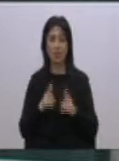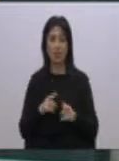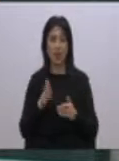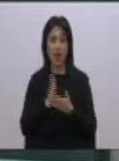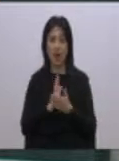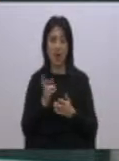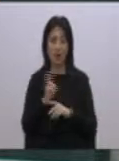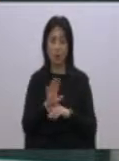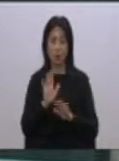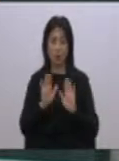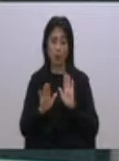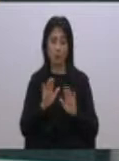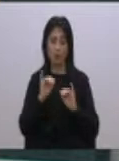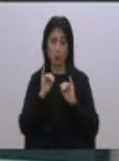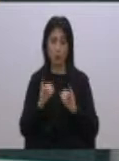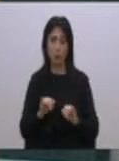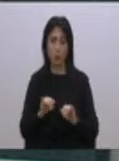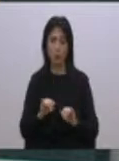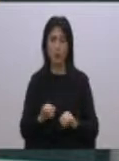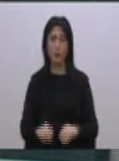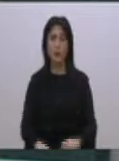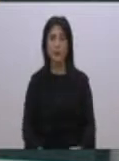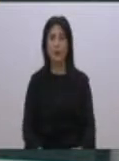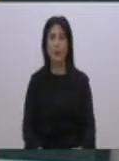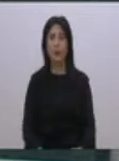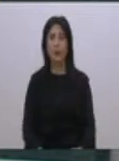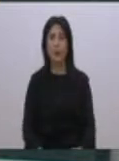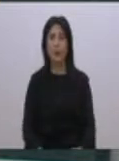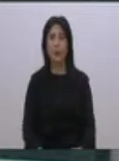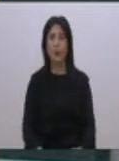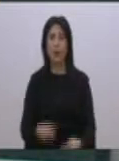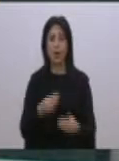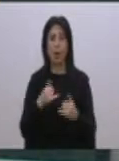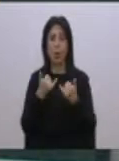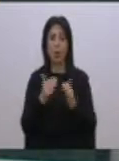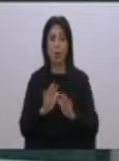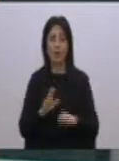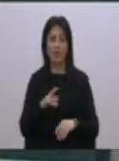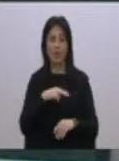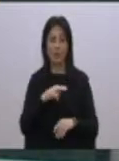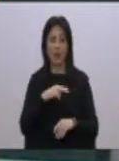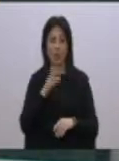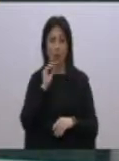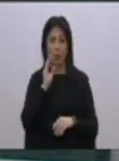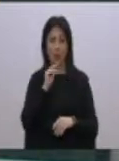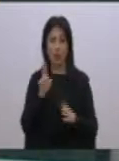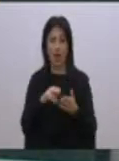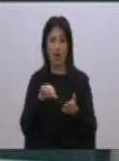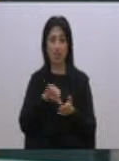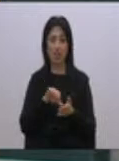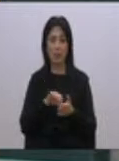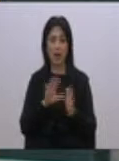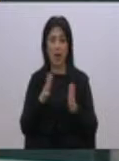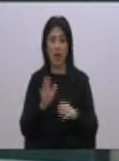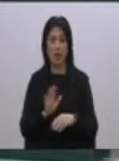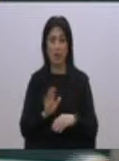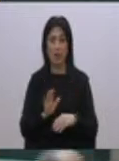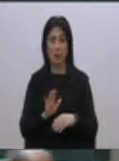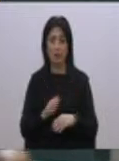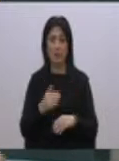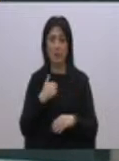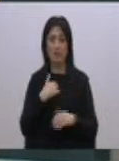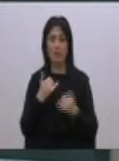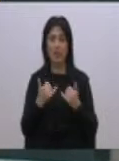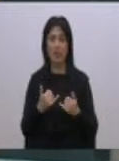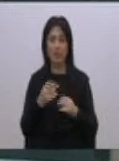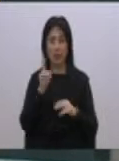al smusului, hemzuanele, studia, galcoțet, batiu simul obă, parlamentul Smihelit, de stat să angajiți armă udgeni arteba. Ce